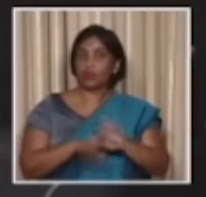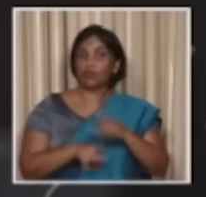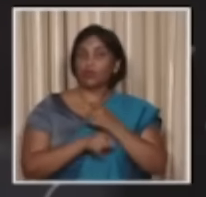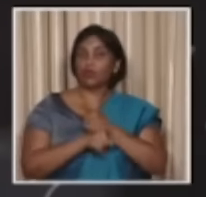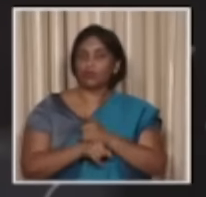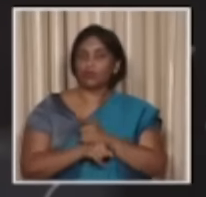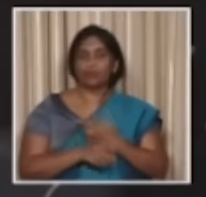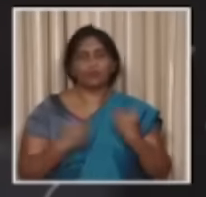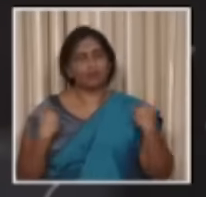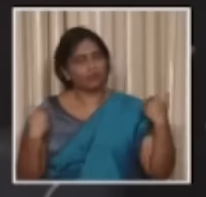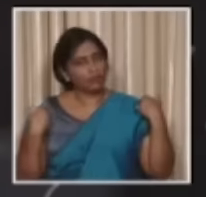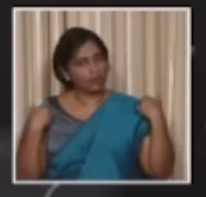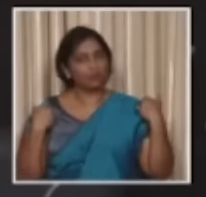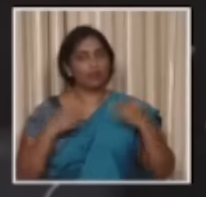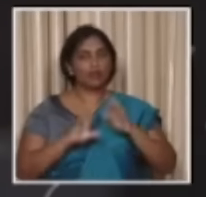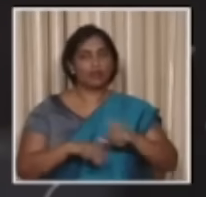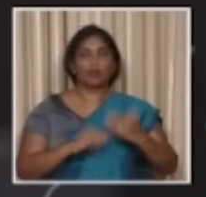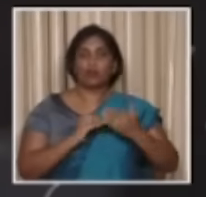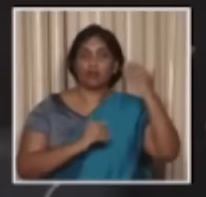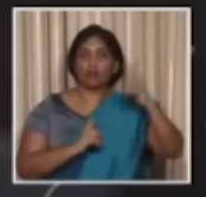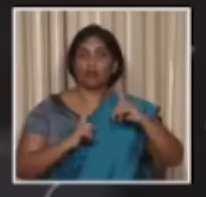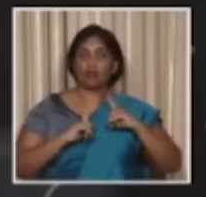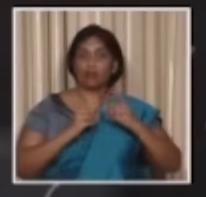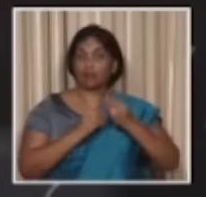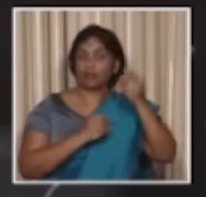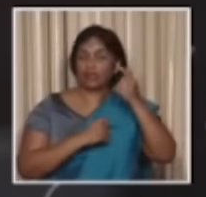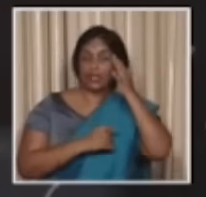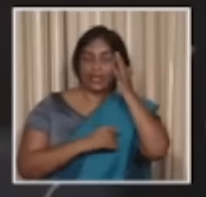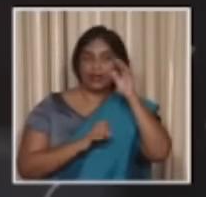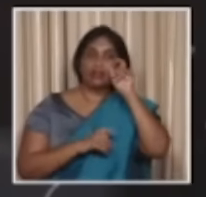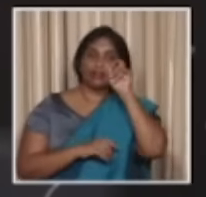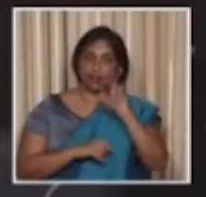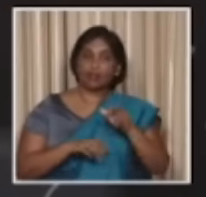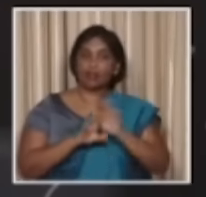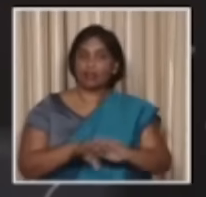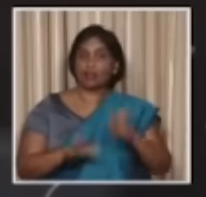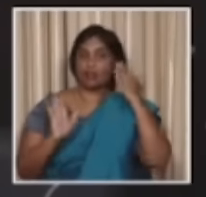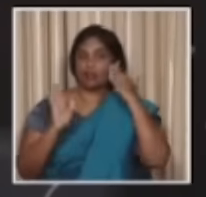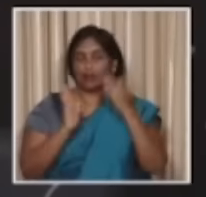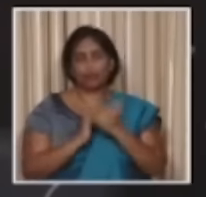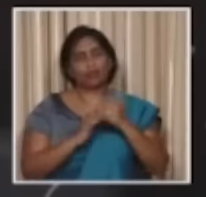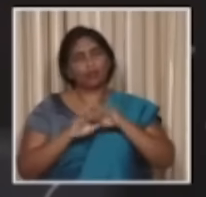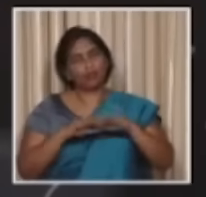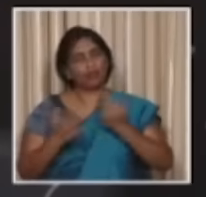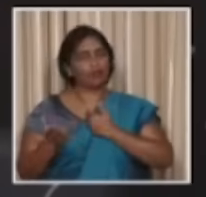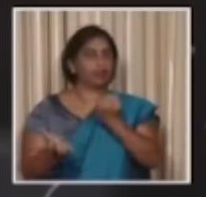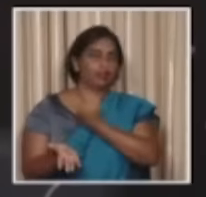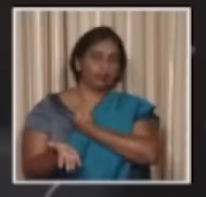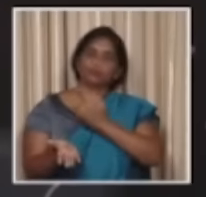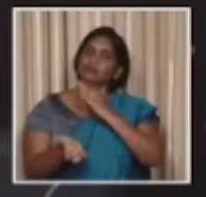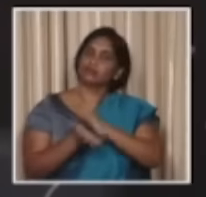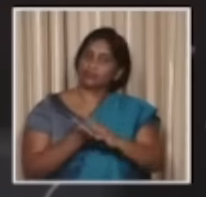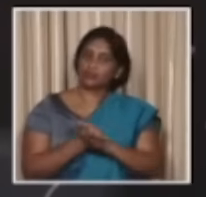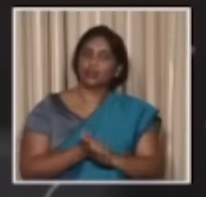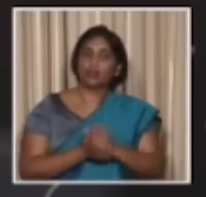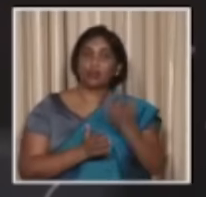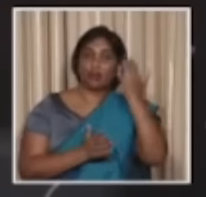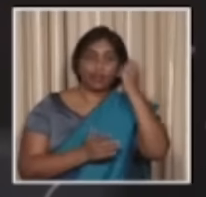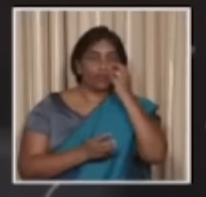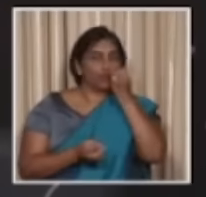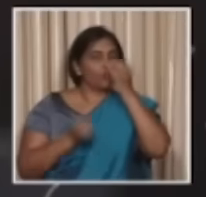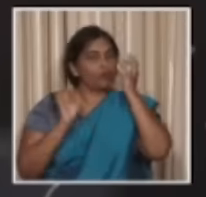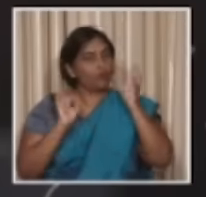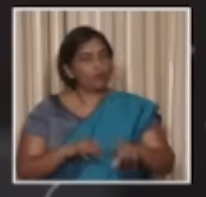උගන්වනවා මාන්සියලා දරුවන්ට අනාගතයක් දෙන්න හීන දකින්න දරුව වෙනුවෙන් හැම කැපකිරීමක්ම කරනවා දෙමව්පිය නොකනෝ බී